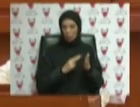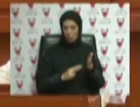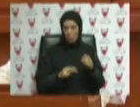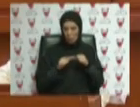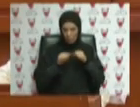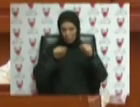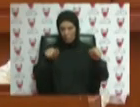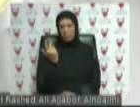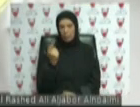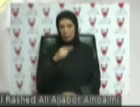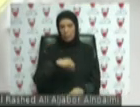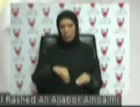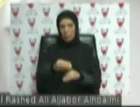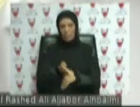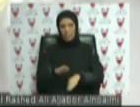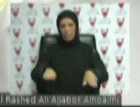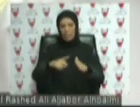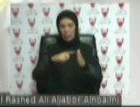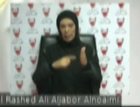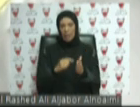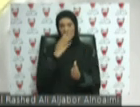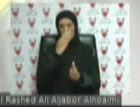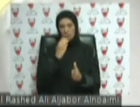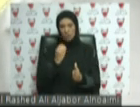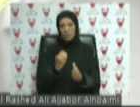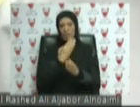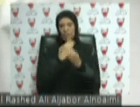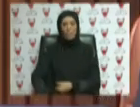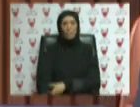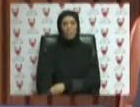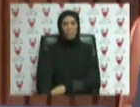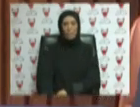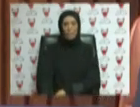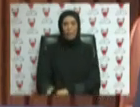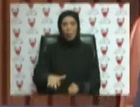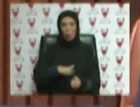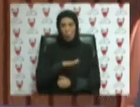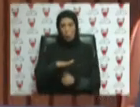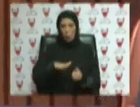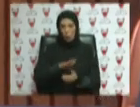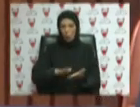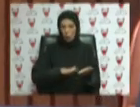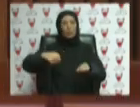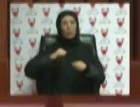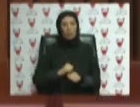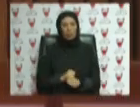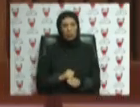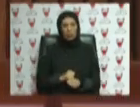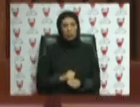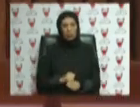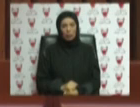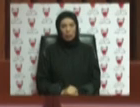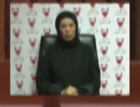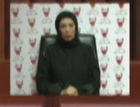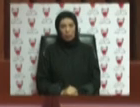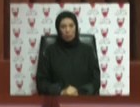طبعا المرسوم جاء في زمنه ومكانه بالنسبة لأهم مرفق من مرافق الدولة ومؤسسات